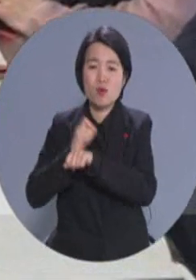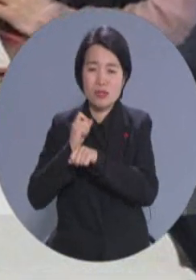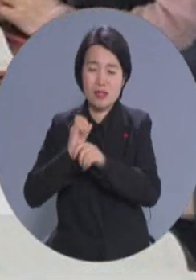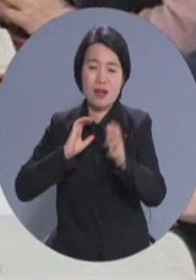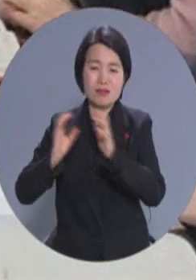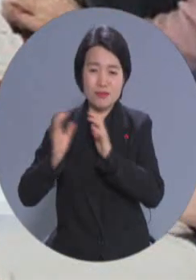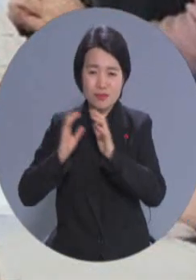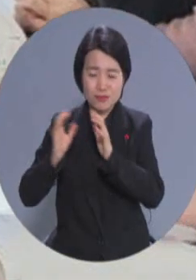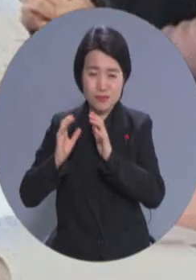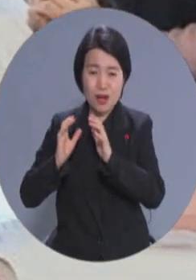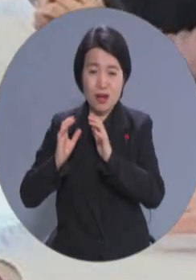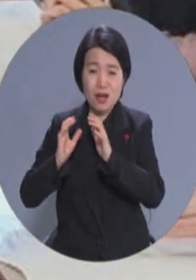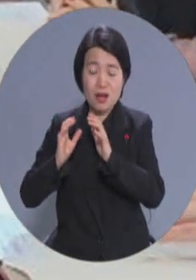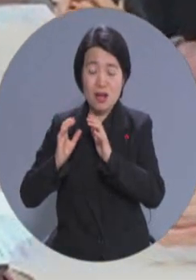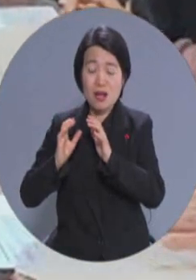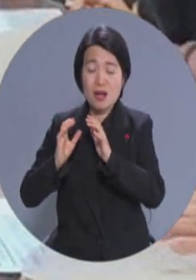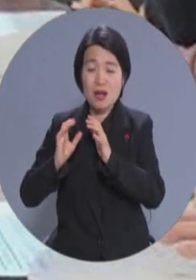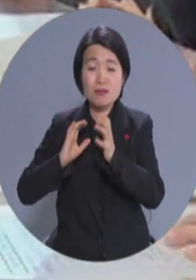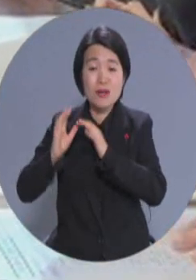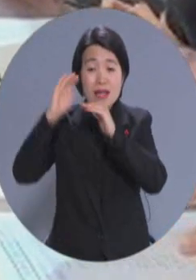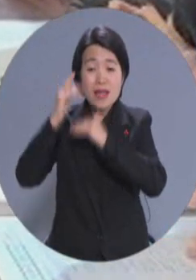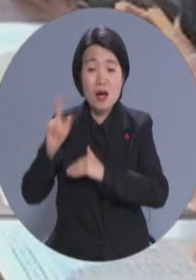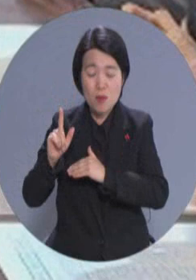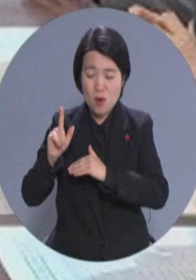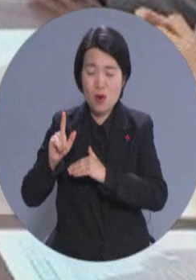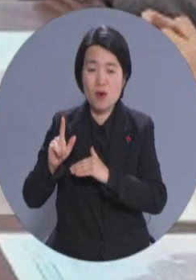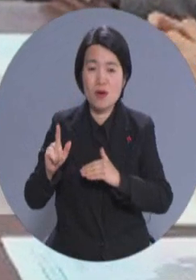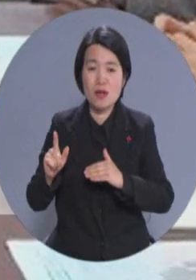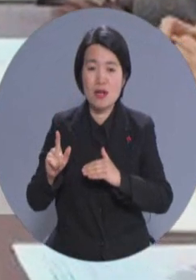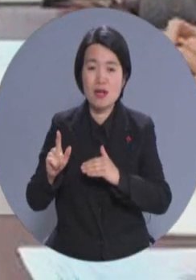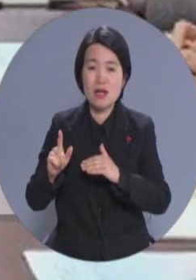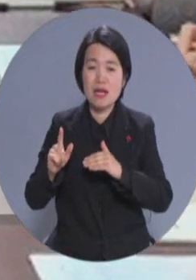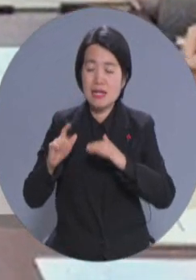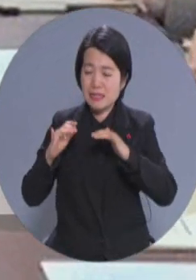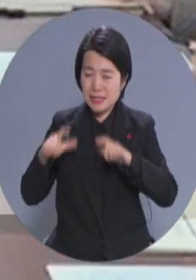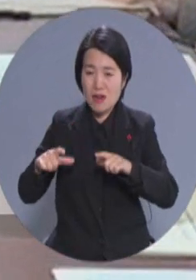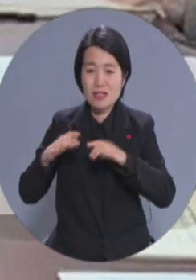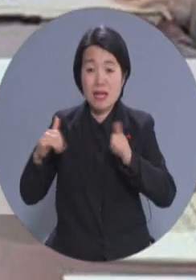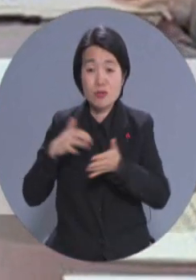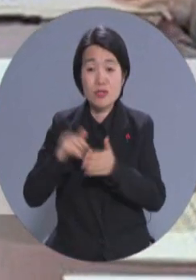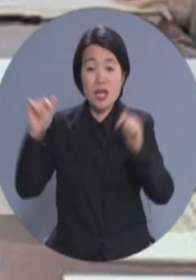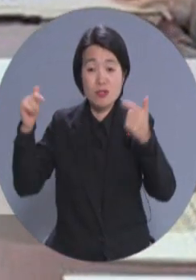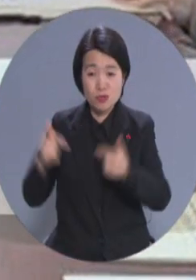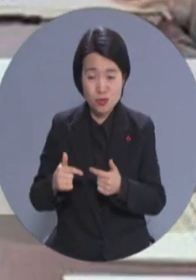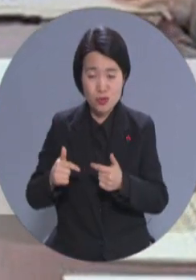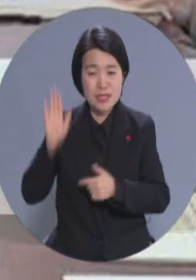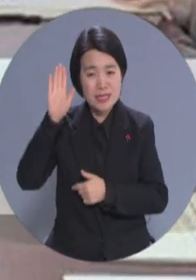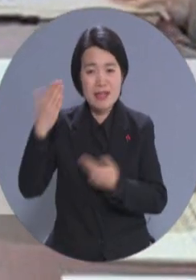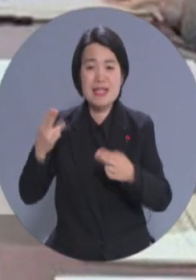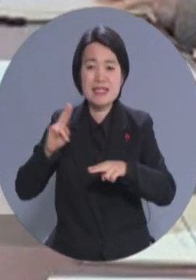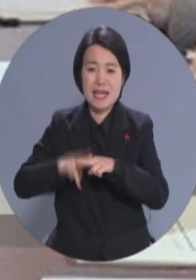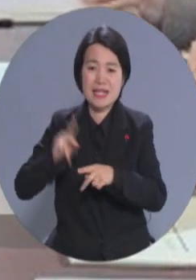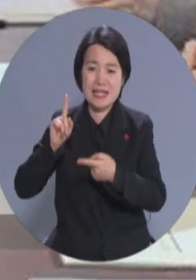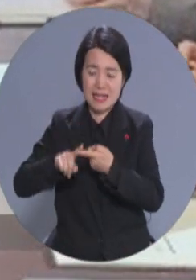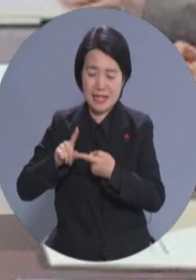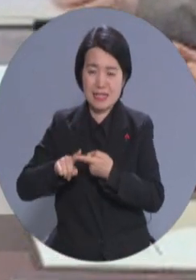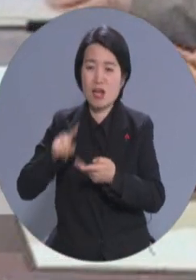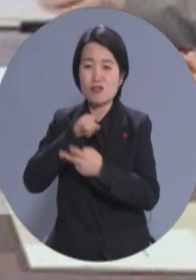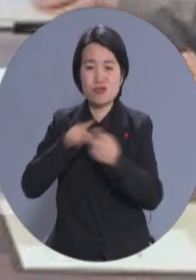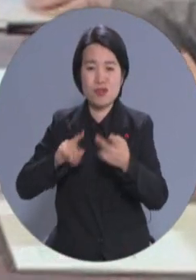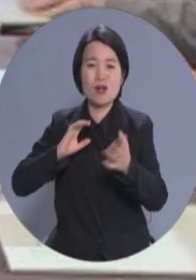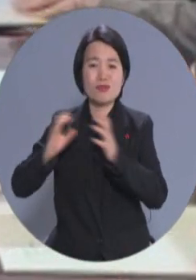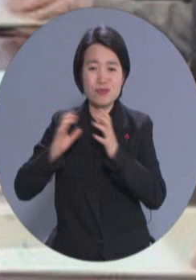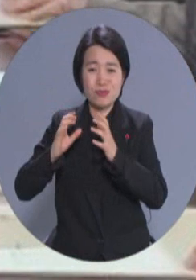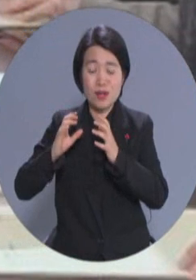간담회를 갖고 지역 인구 소멸 극복 미래 먹거리 창출 과제를 발굴했다고 밝혔습니다 김위원장은